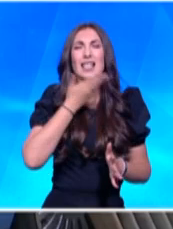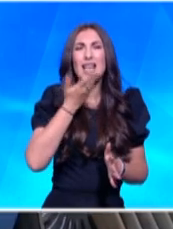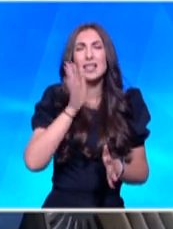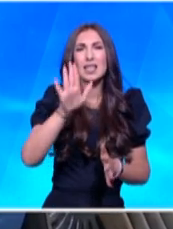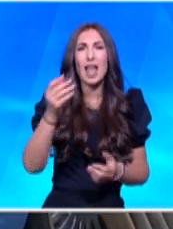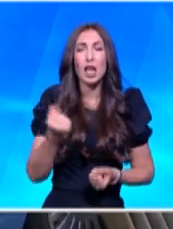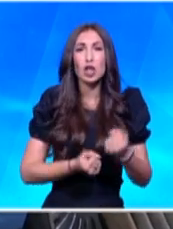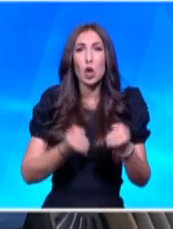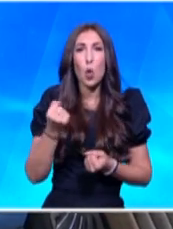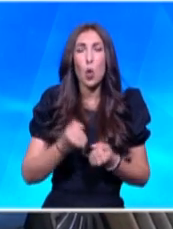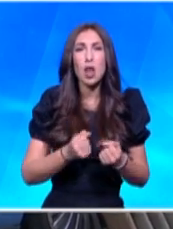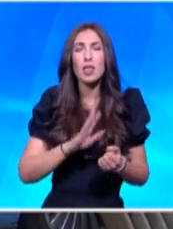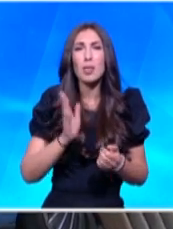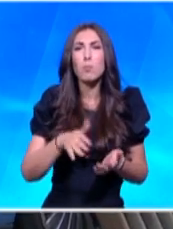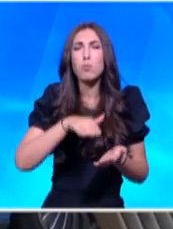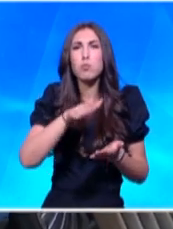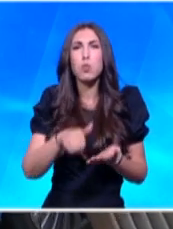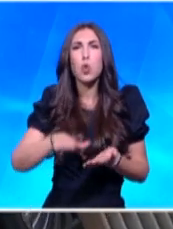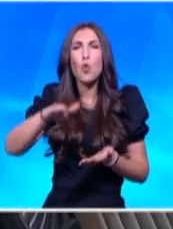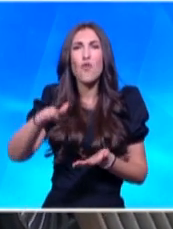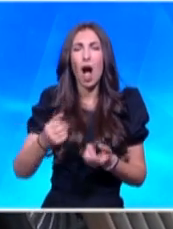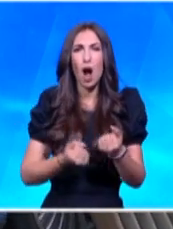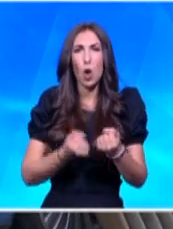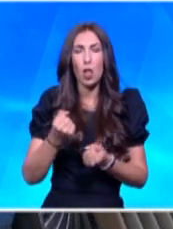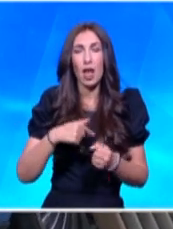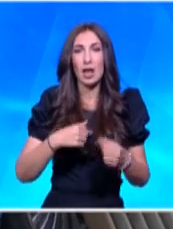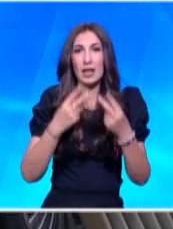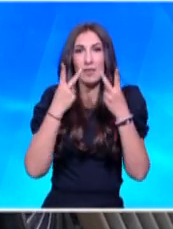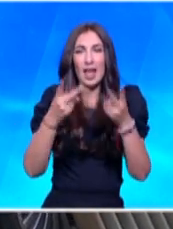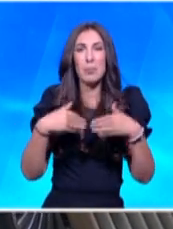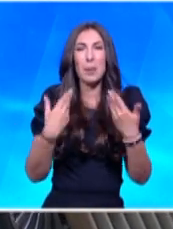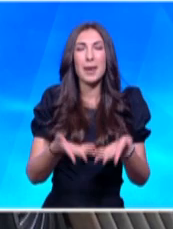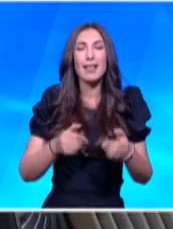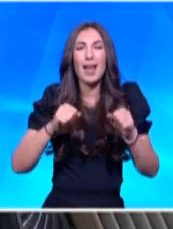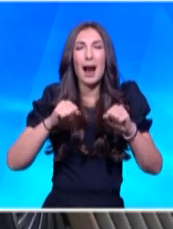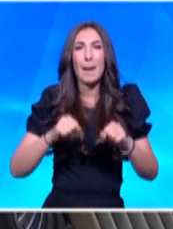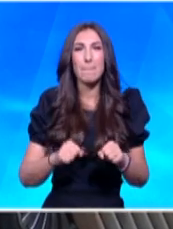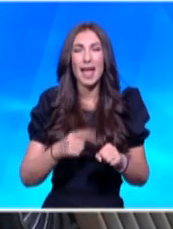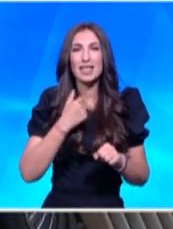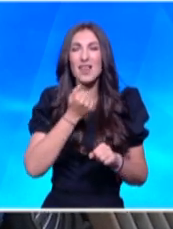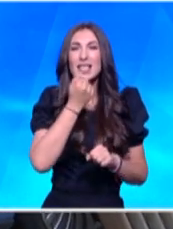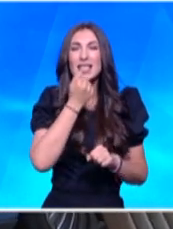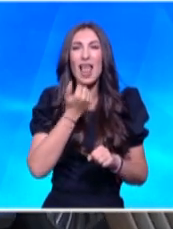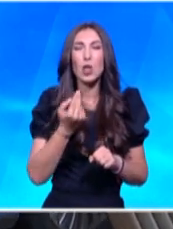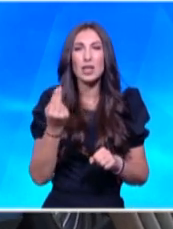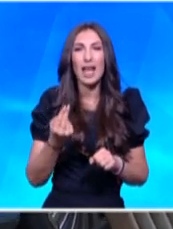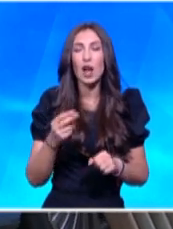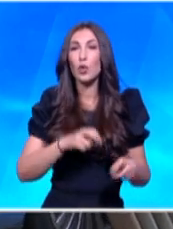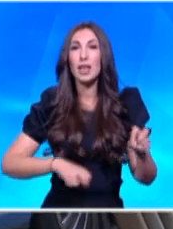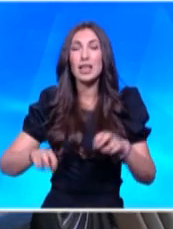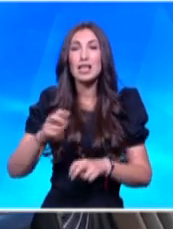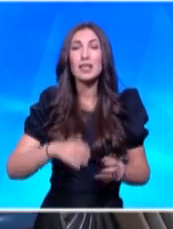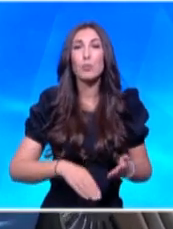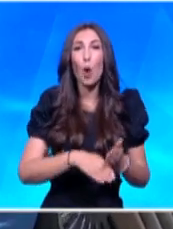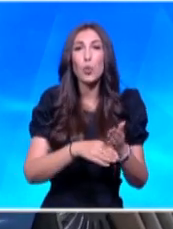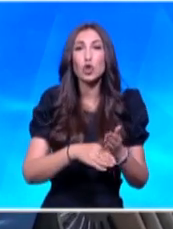коли буквално са плували тук и ги видяхме пред кметството на село Царево да търсят помощ от